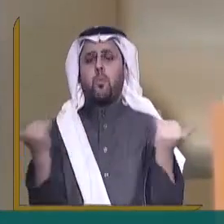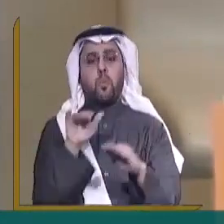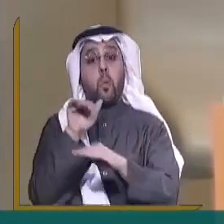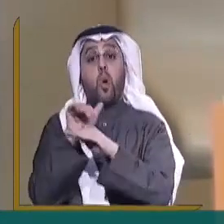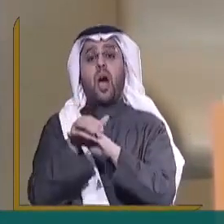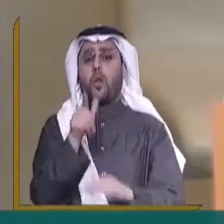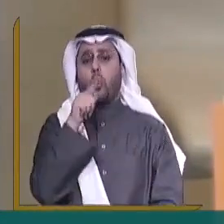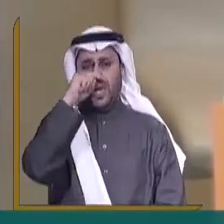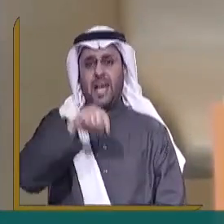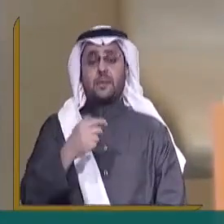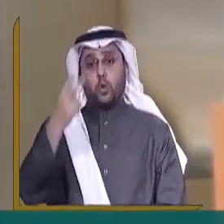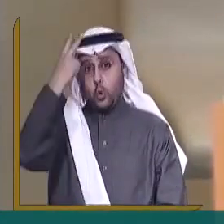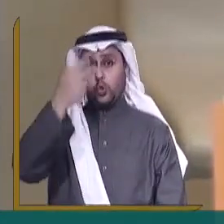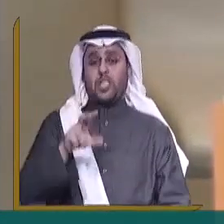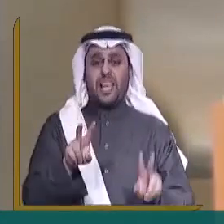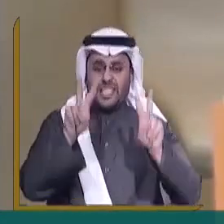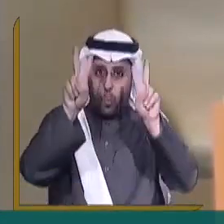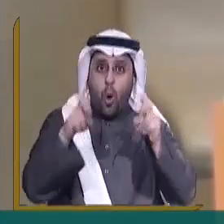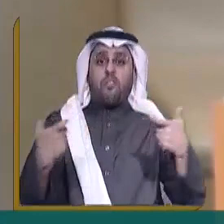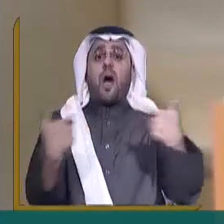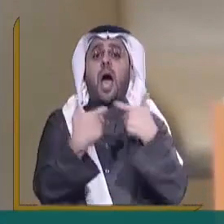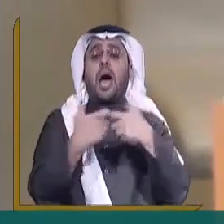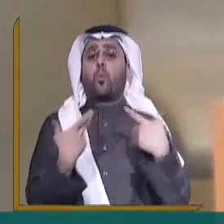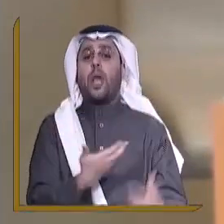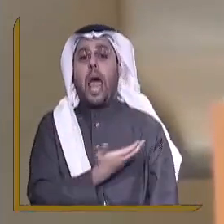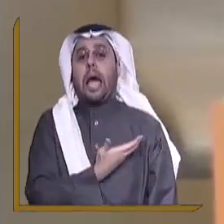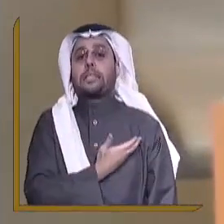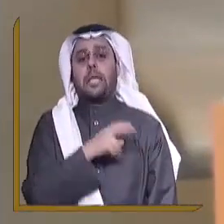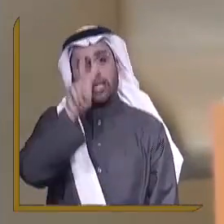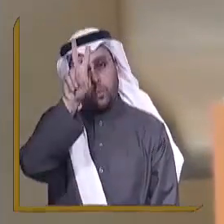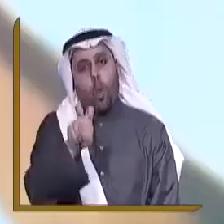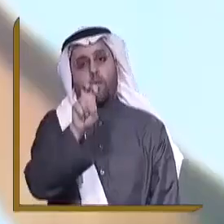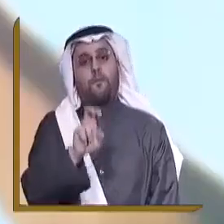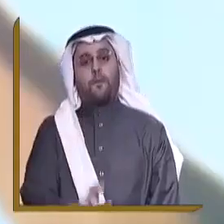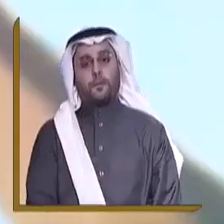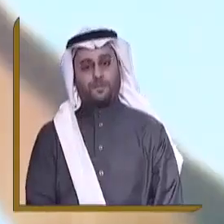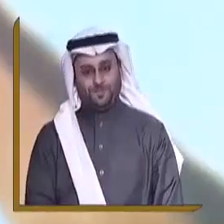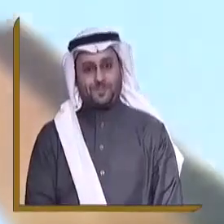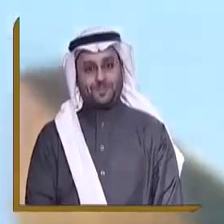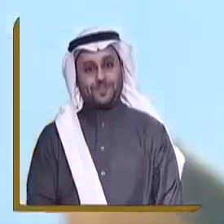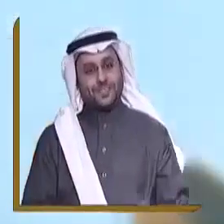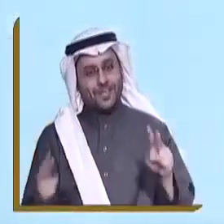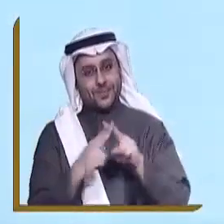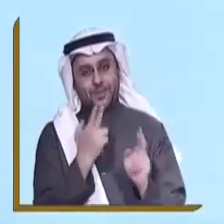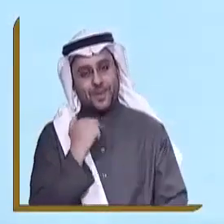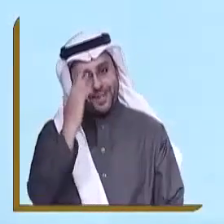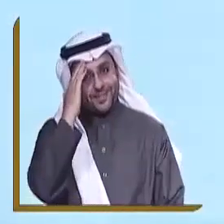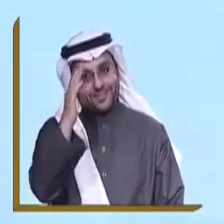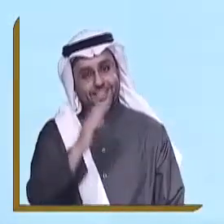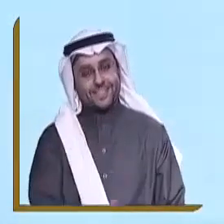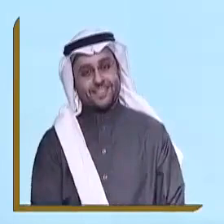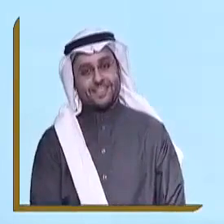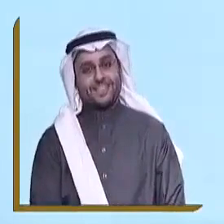يجدد دعوه المملكه للوقف الفوري لاطلاق النار في غزه شكرا لطيب المتابعه في